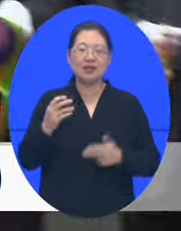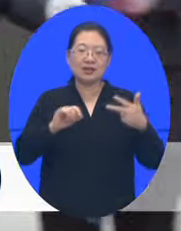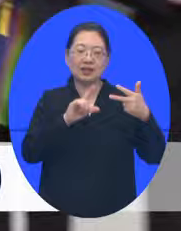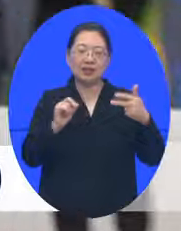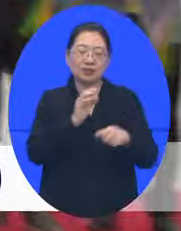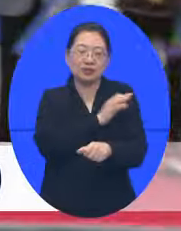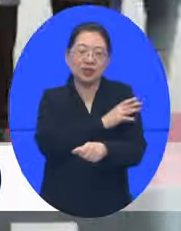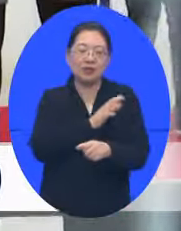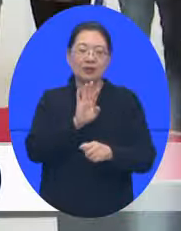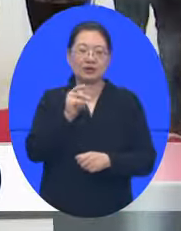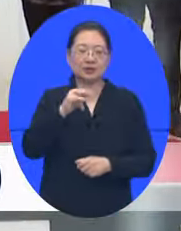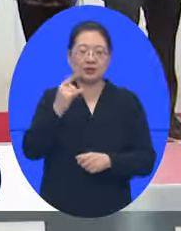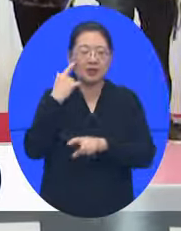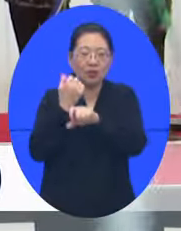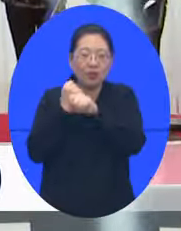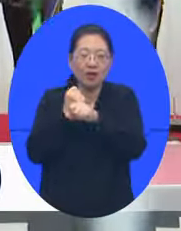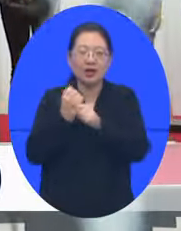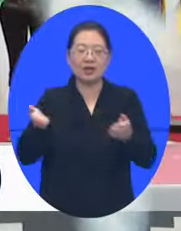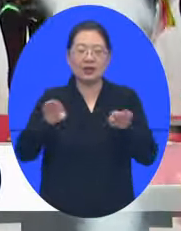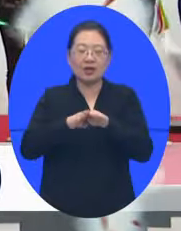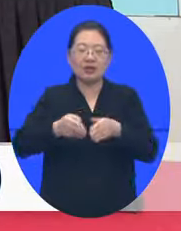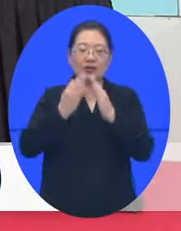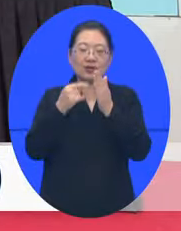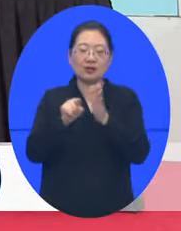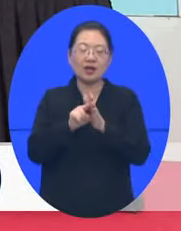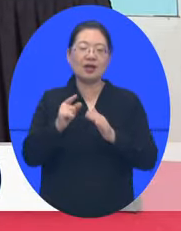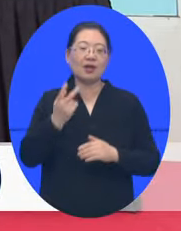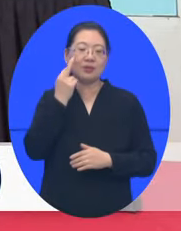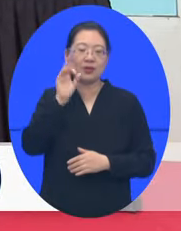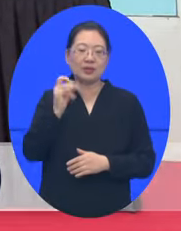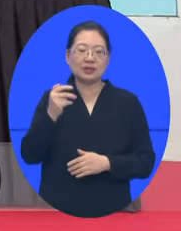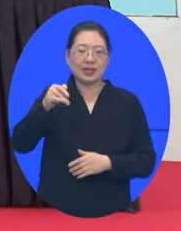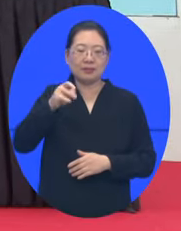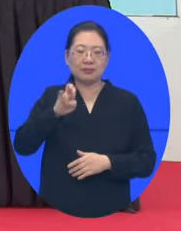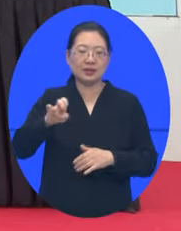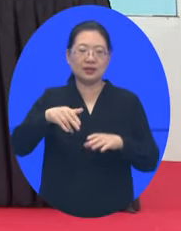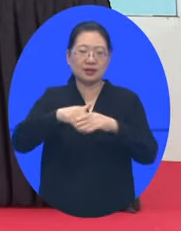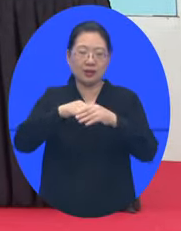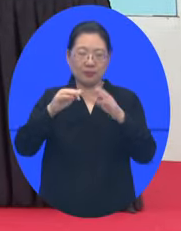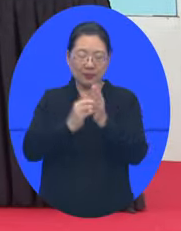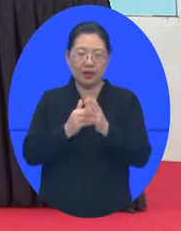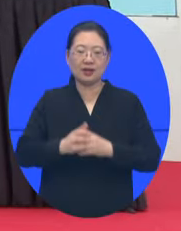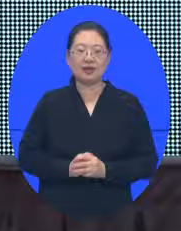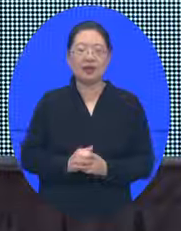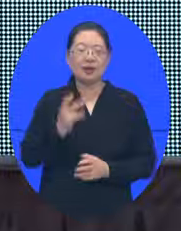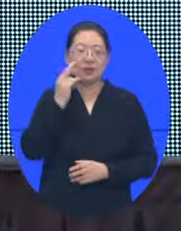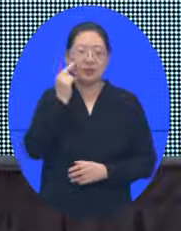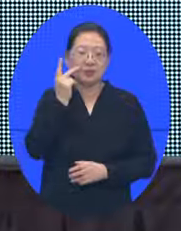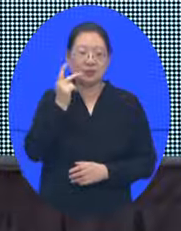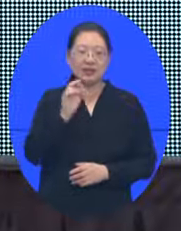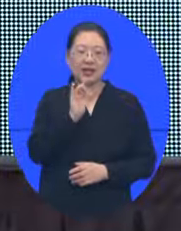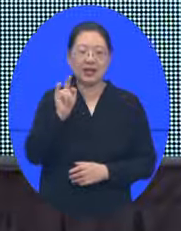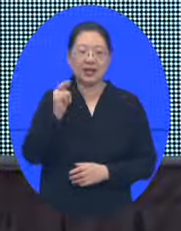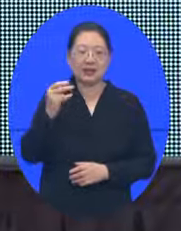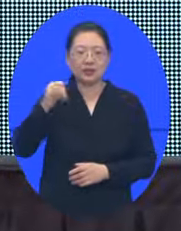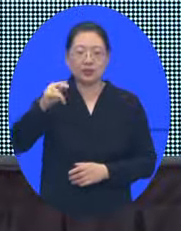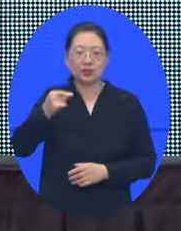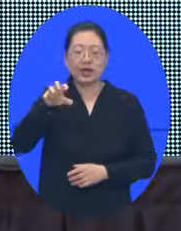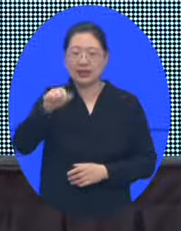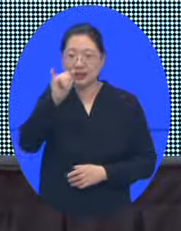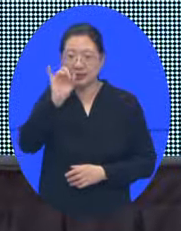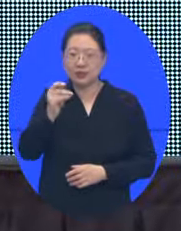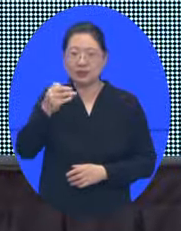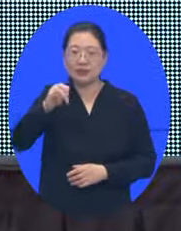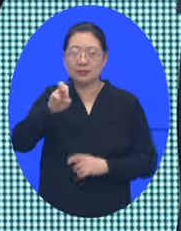지난해 7월 경기도는 부천의 반도체 연구소와 제조 시설을 짓기 위해 미국 온세미와 손을 잡았습니다. 미국 애리조나주에 본사를